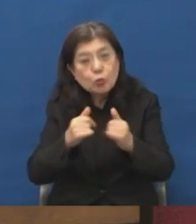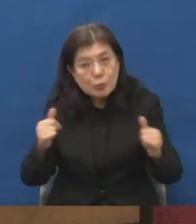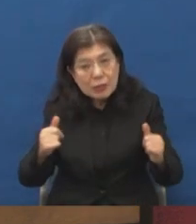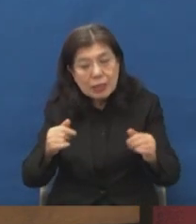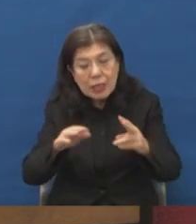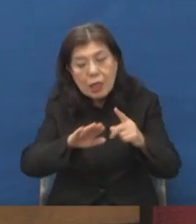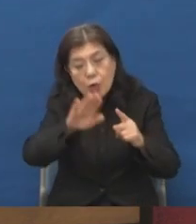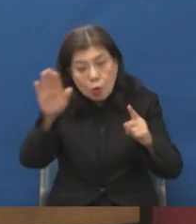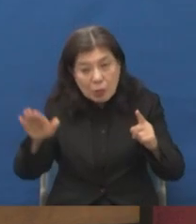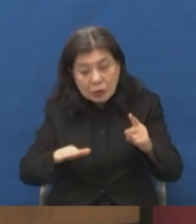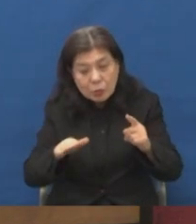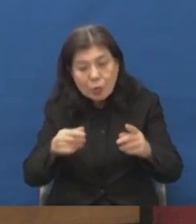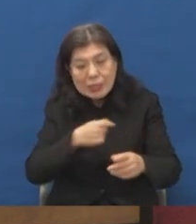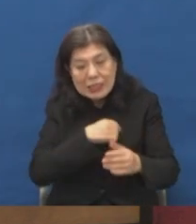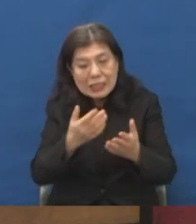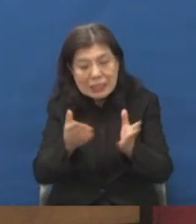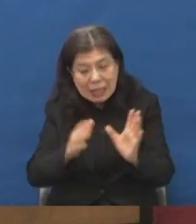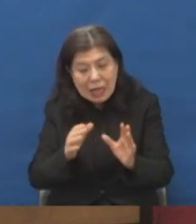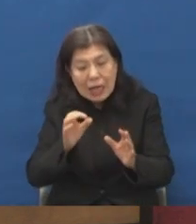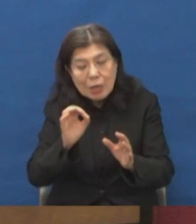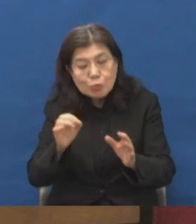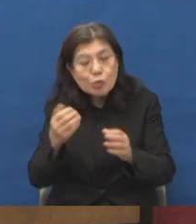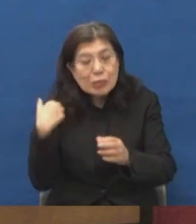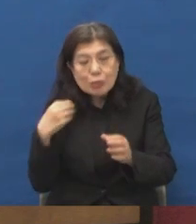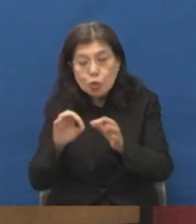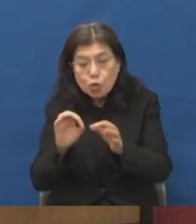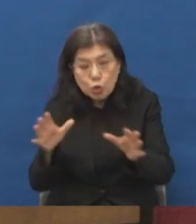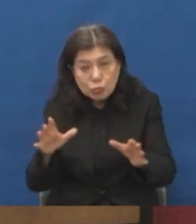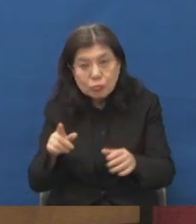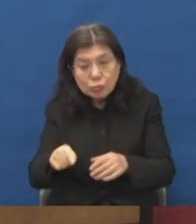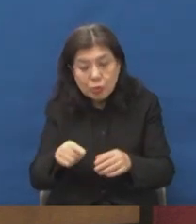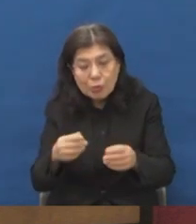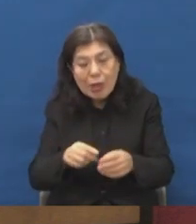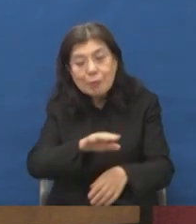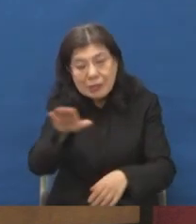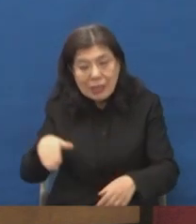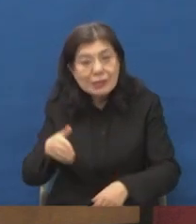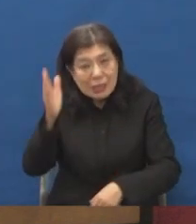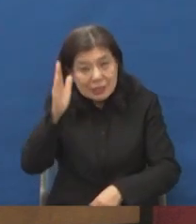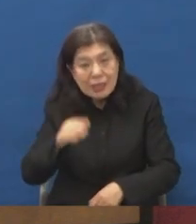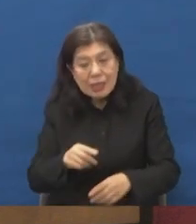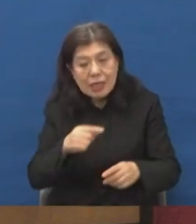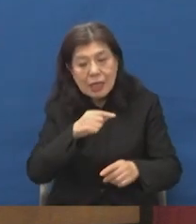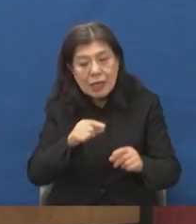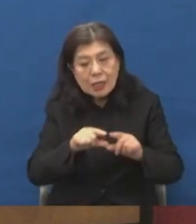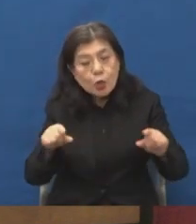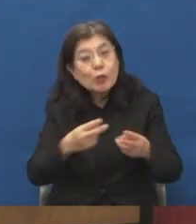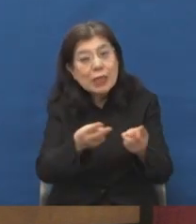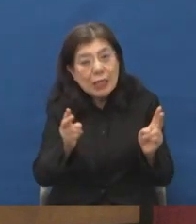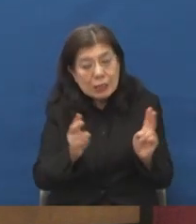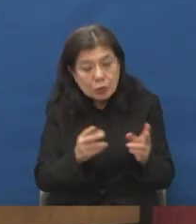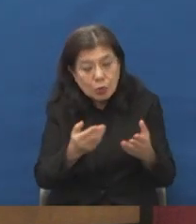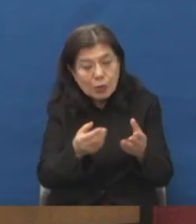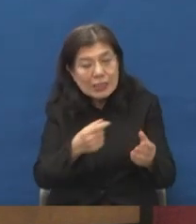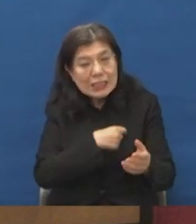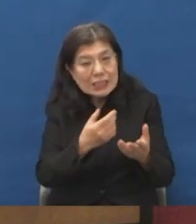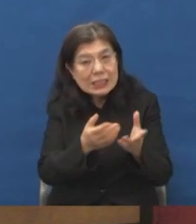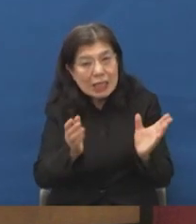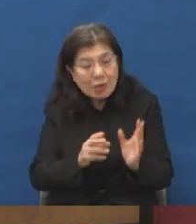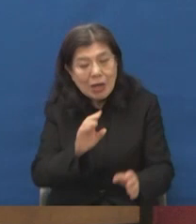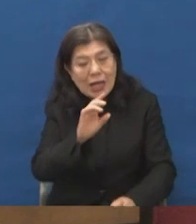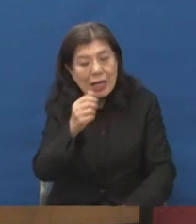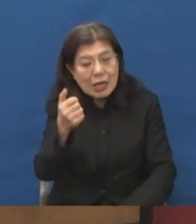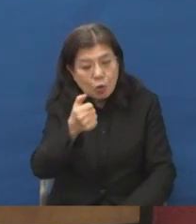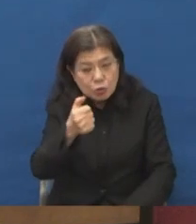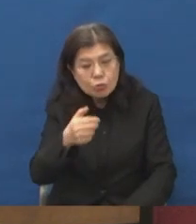議員団及び無所属の委員はいずれも原案のとおり賛成する。共産党議員団は議第19号、50号